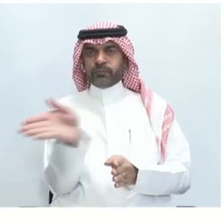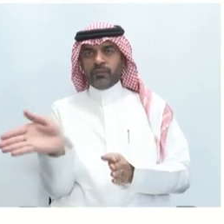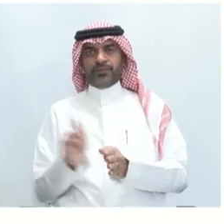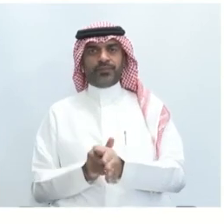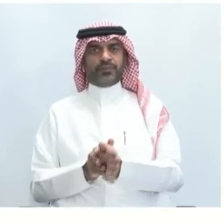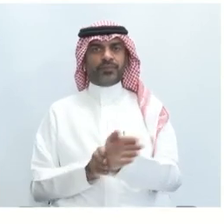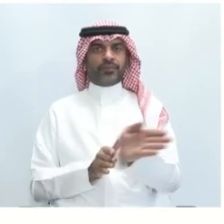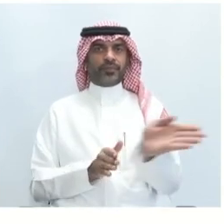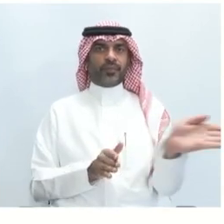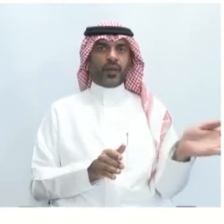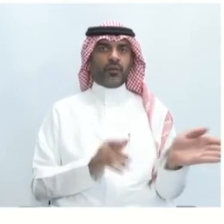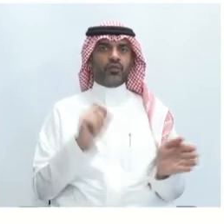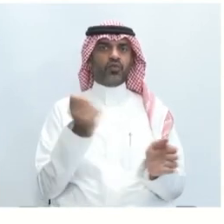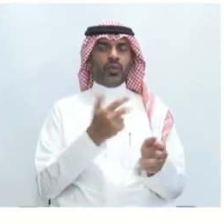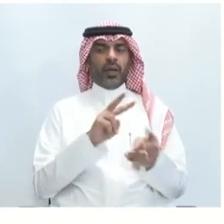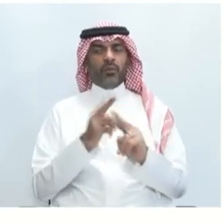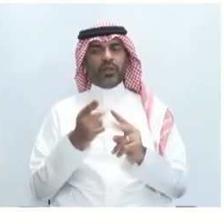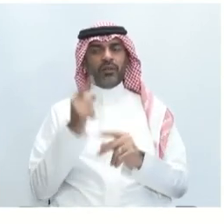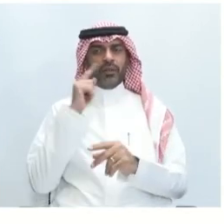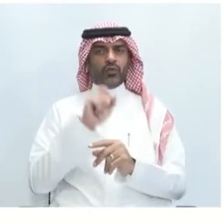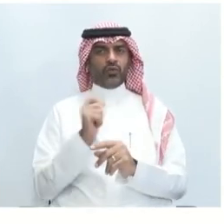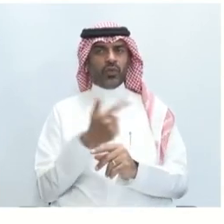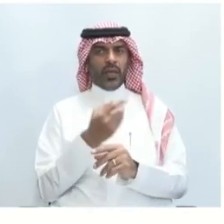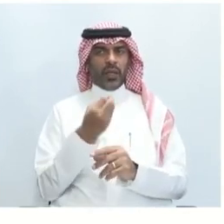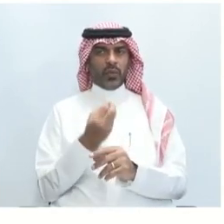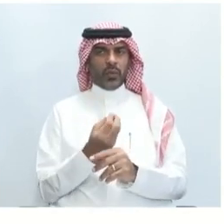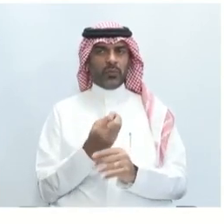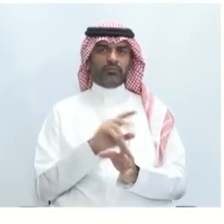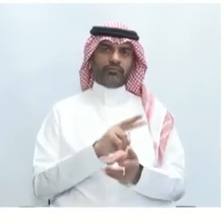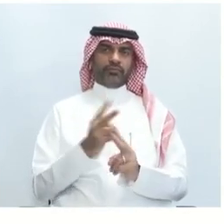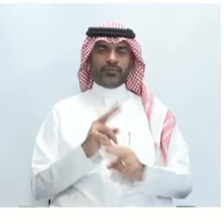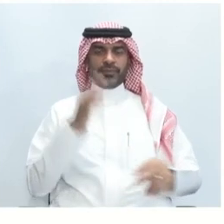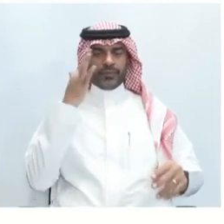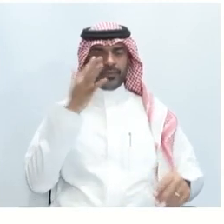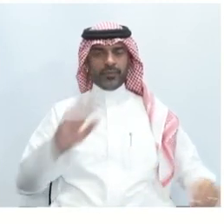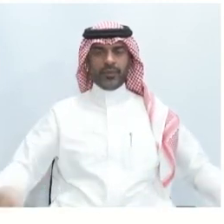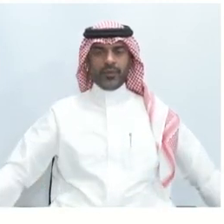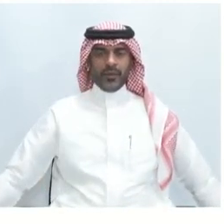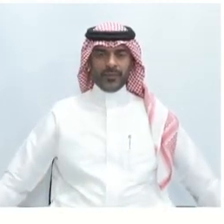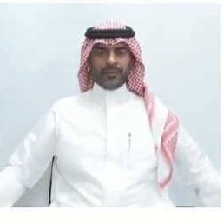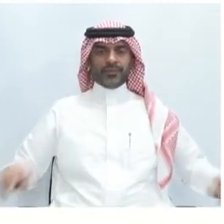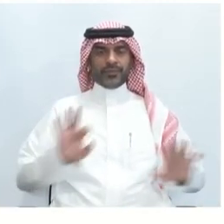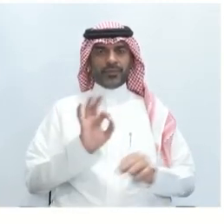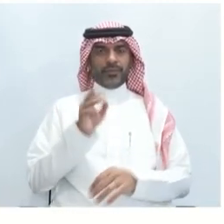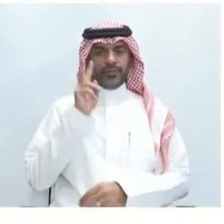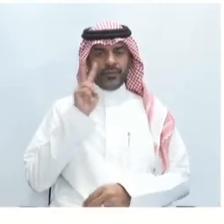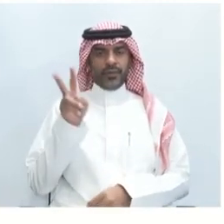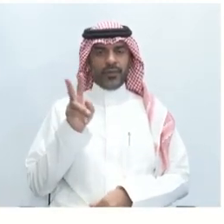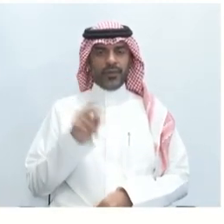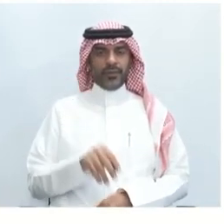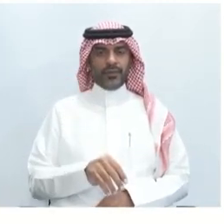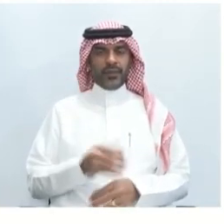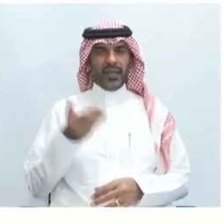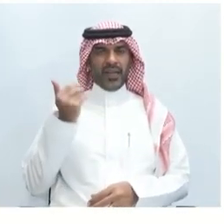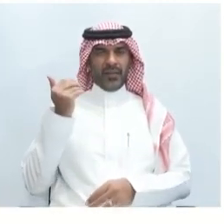من خلال ايضا التحكم في اللبنات الخاصه بي لبنات الحدث يعني هنا لو تذكرنا